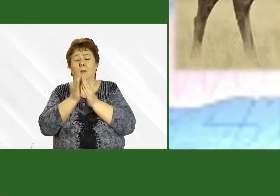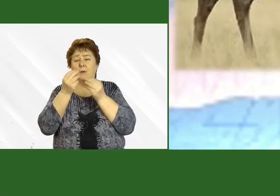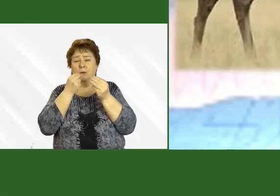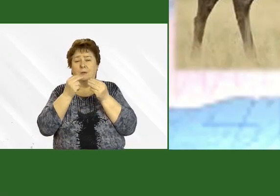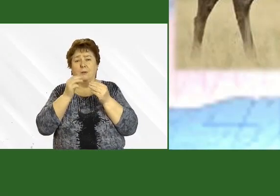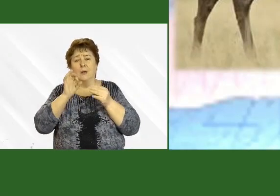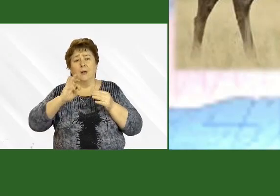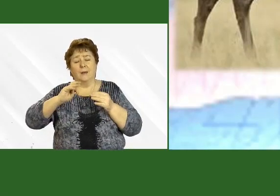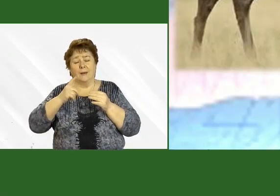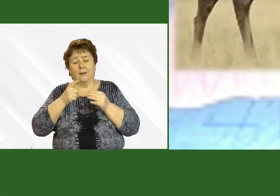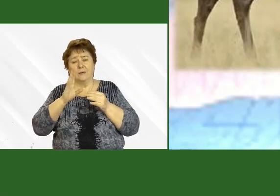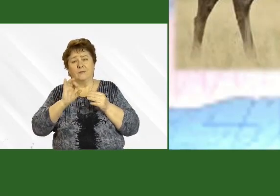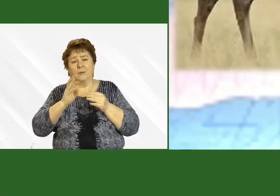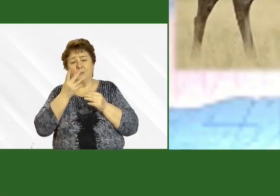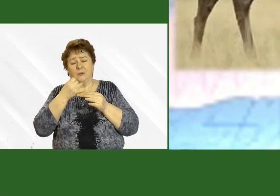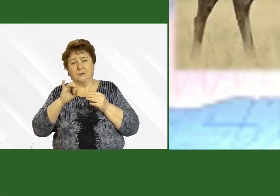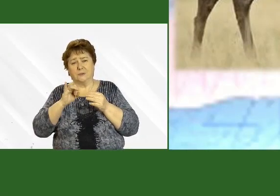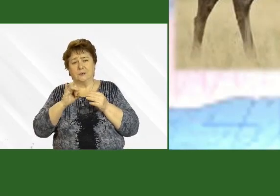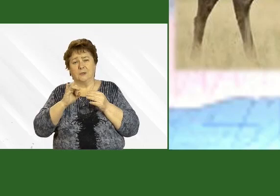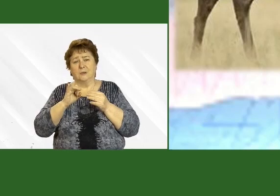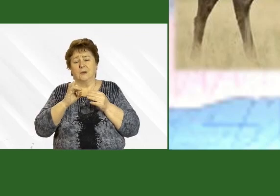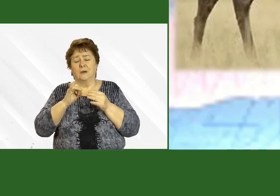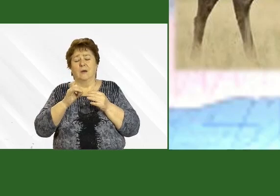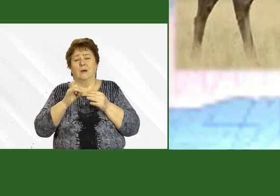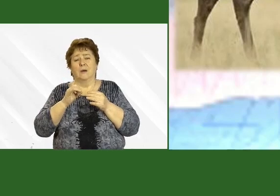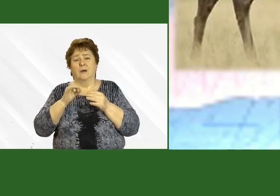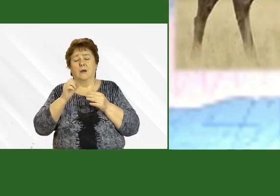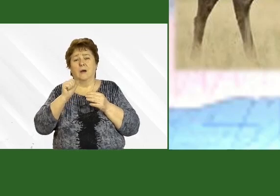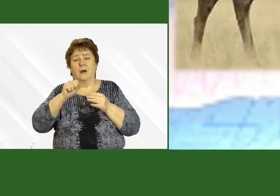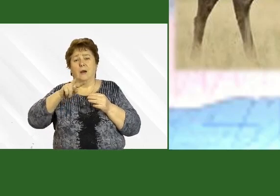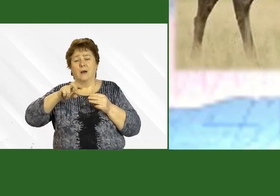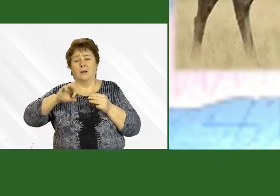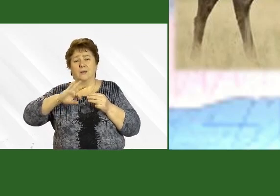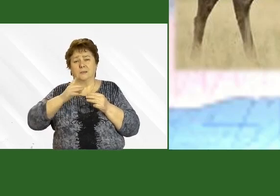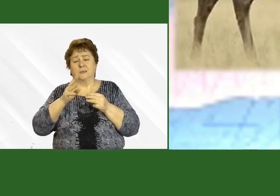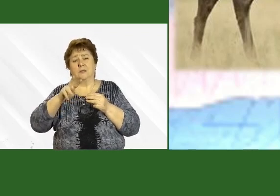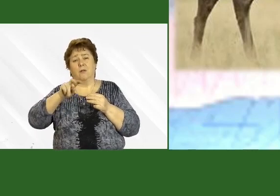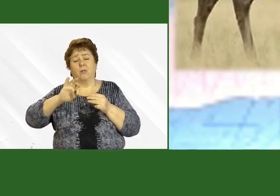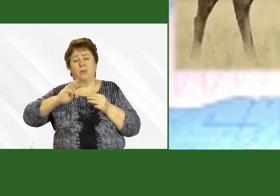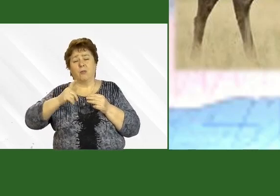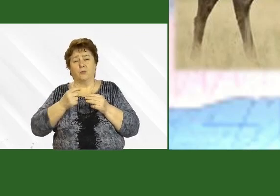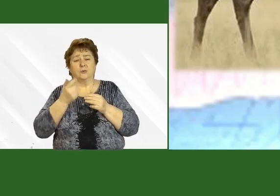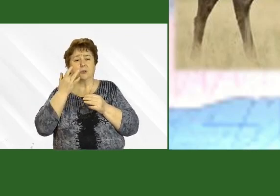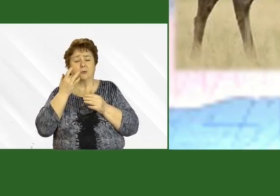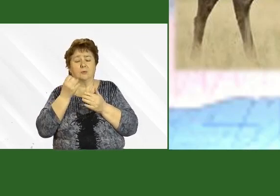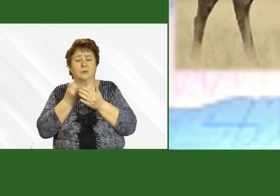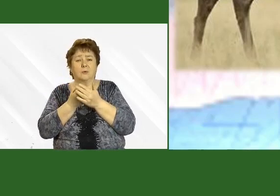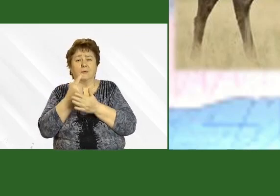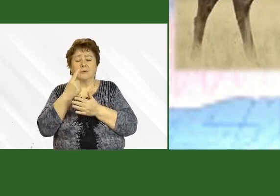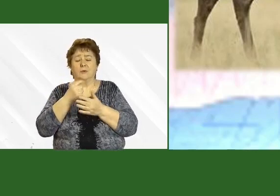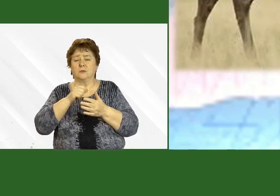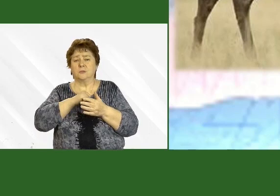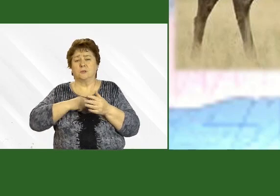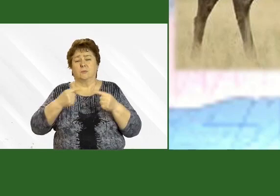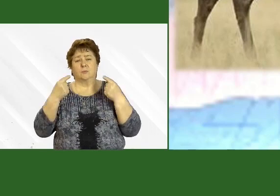вопите похоже на благородных оленей аляскинский лось который является самым крупным